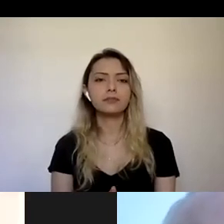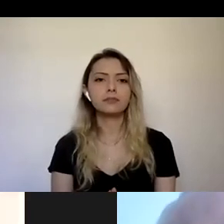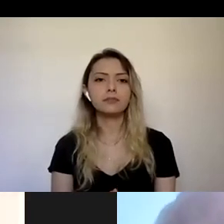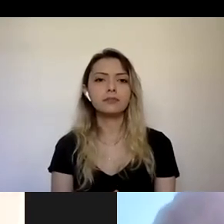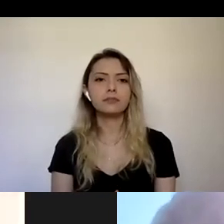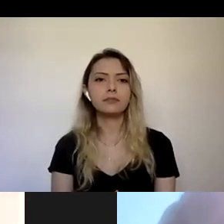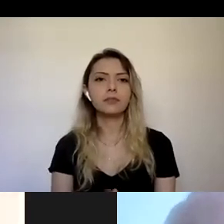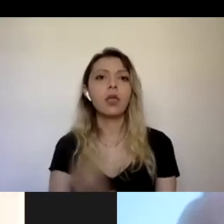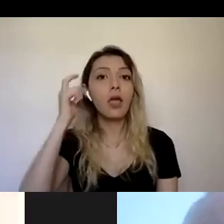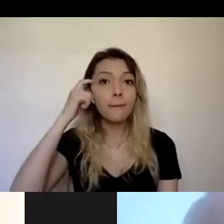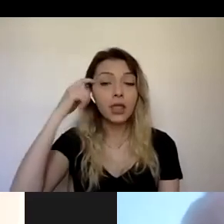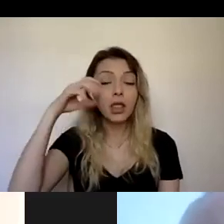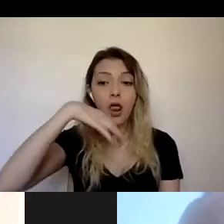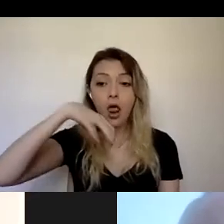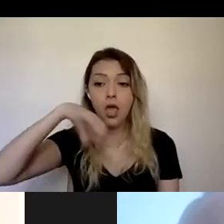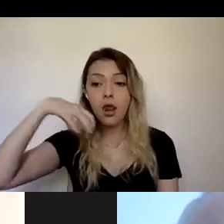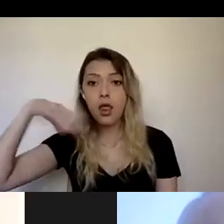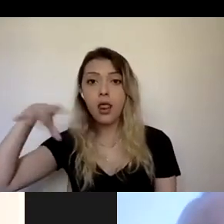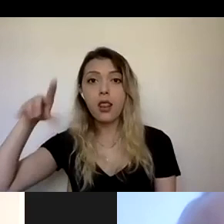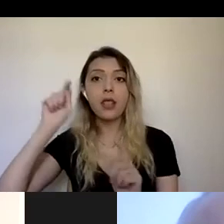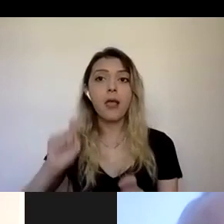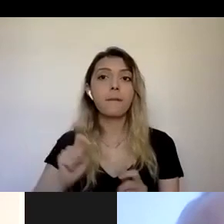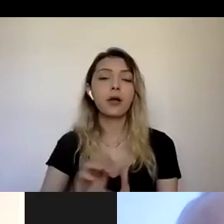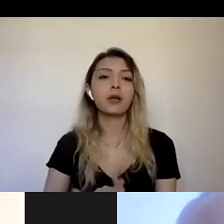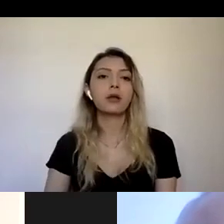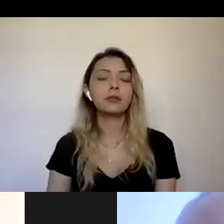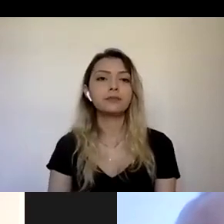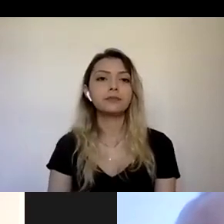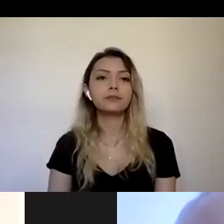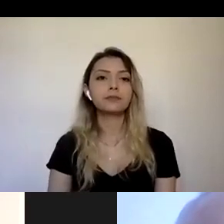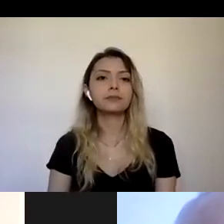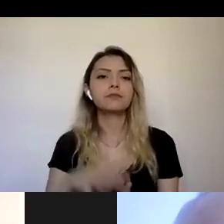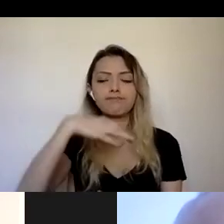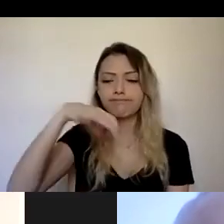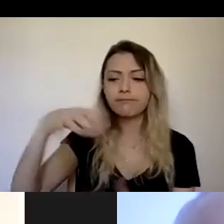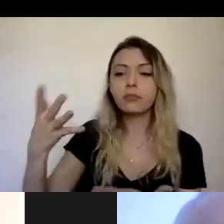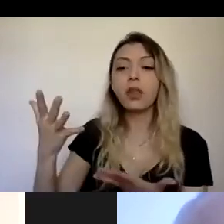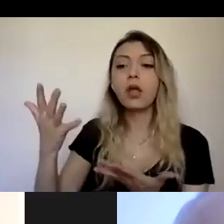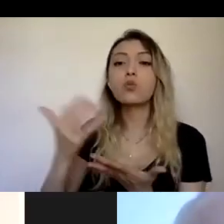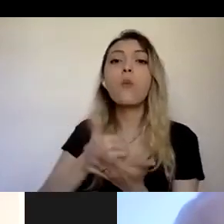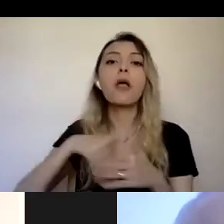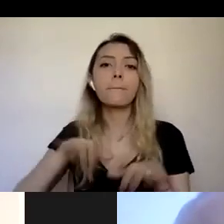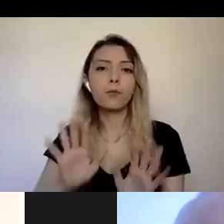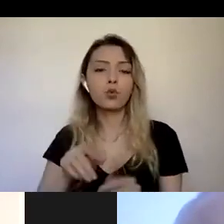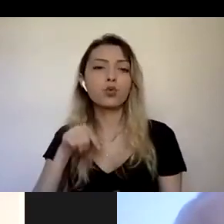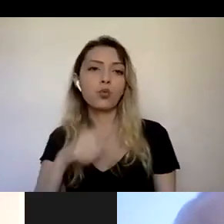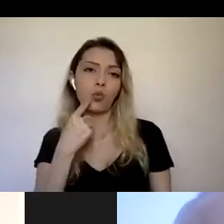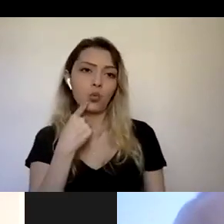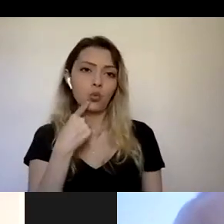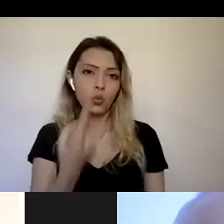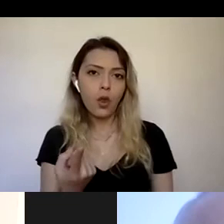bilgileri ayrıştırarak elde edemiyorsak, bunu söylemek bile örneğin